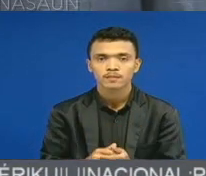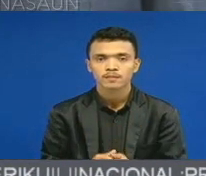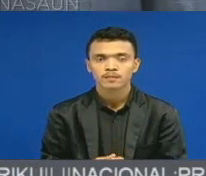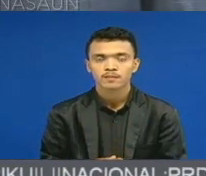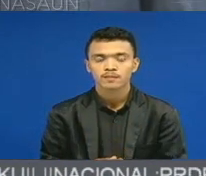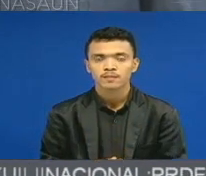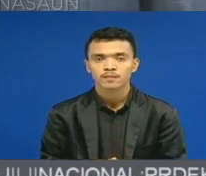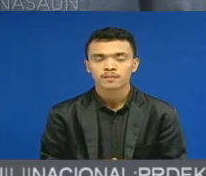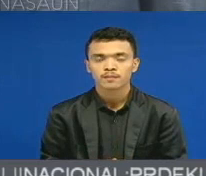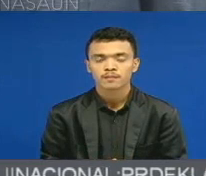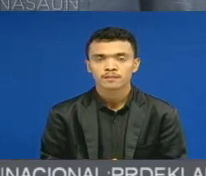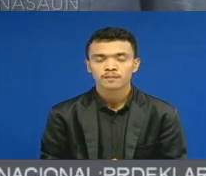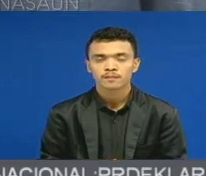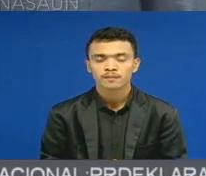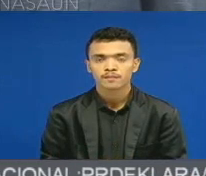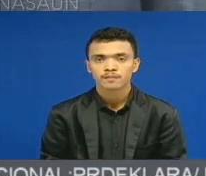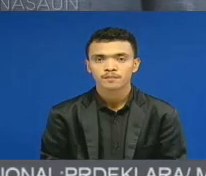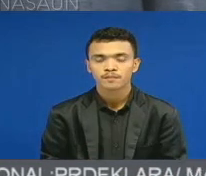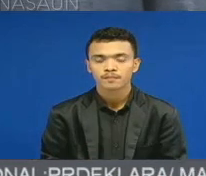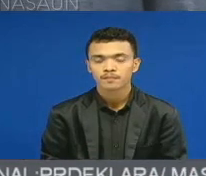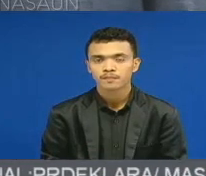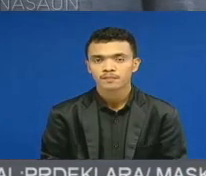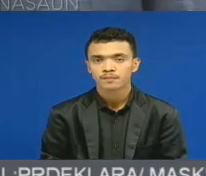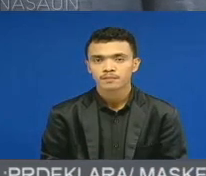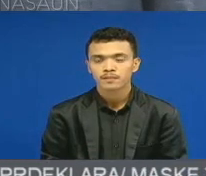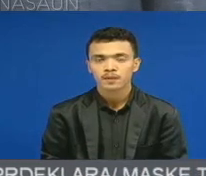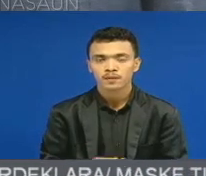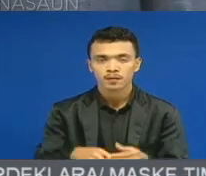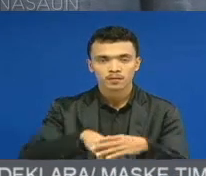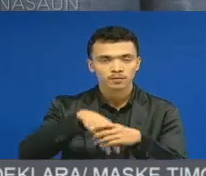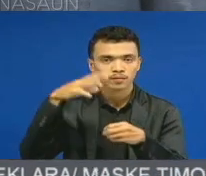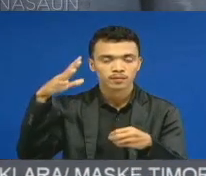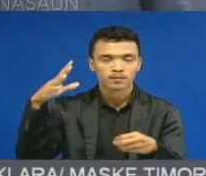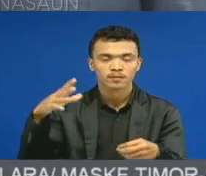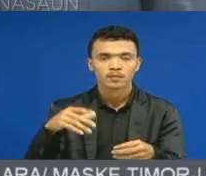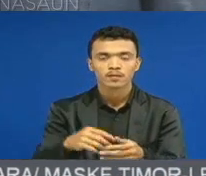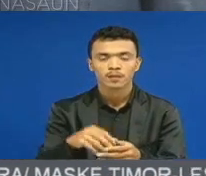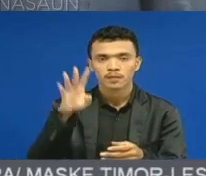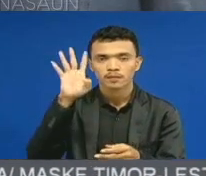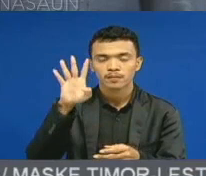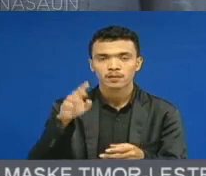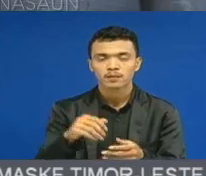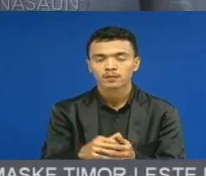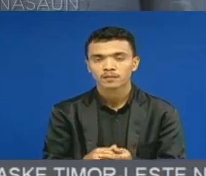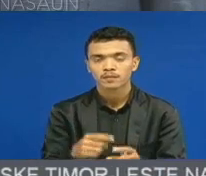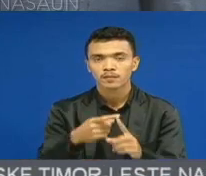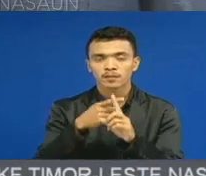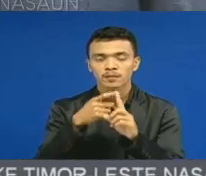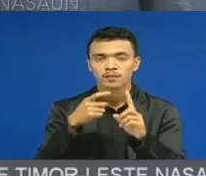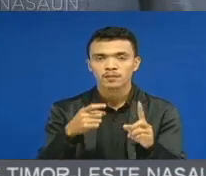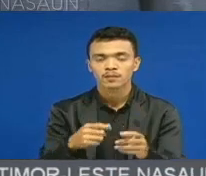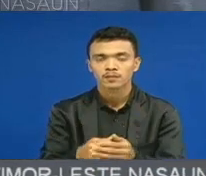tebu ketiga adalah komunikasi atau singkong dan community yang keempat adalah komoditi indah